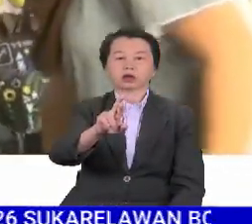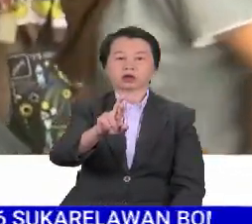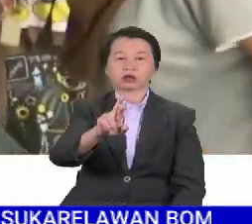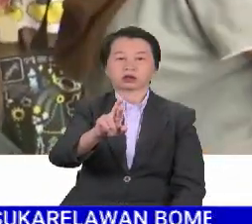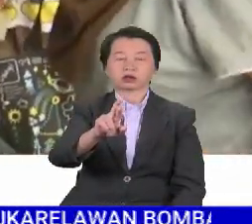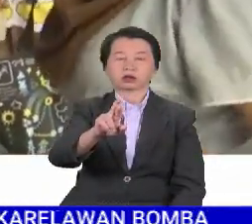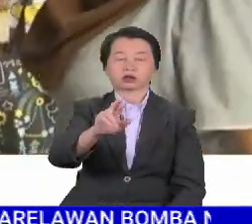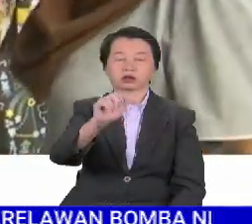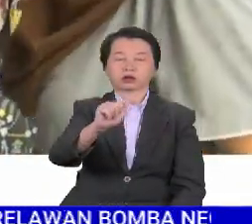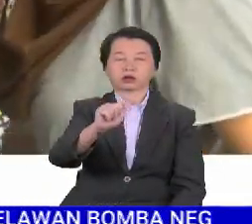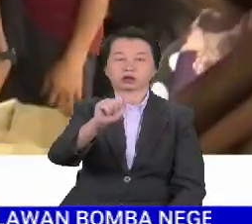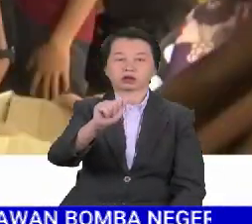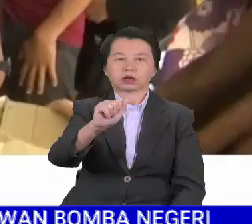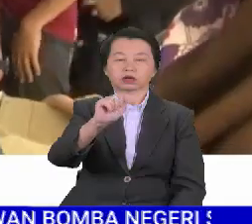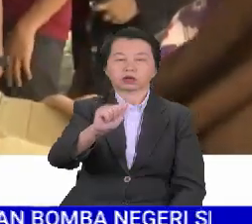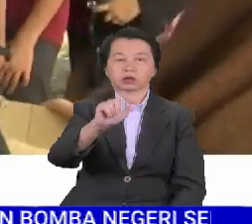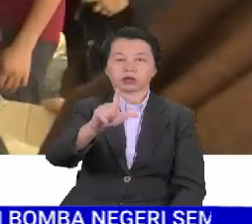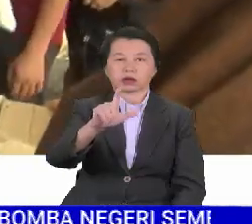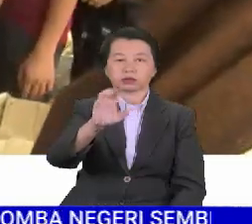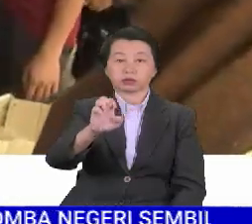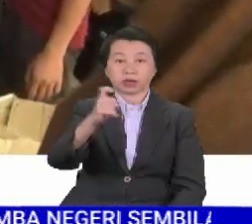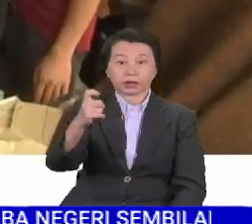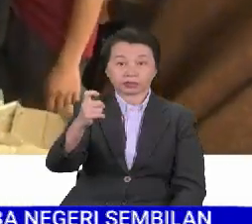Alexander Linggi, di mana program ini